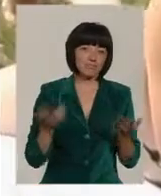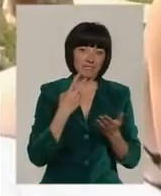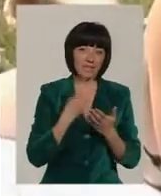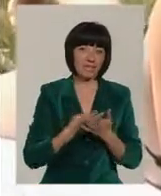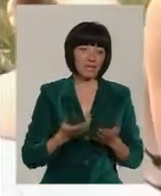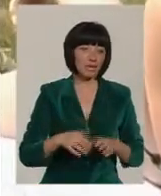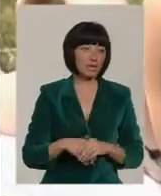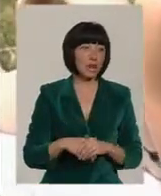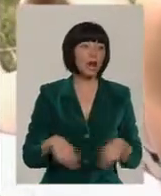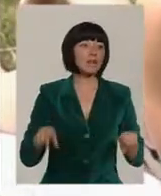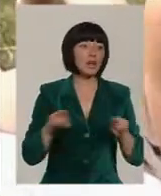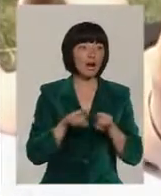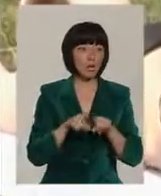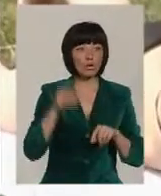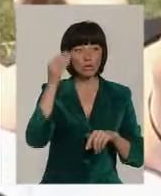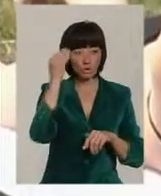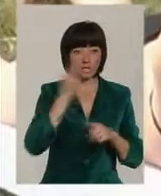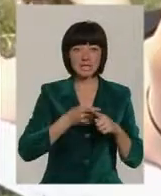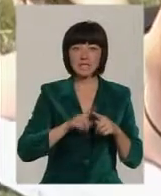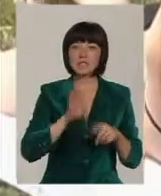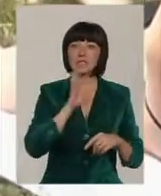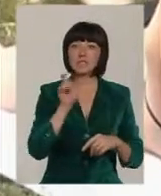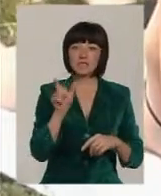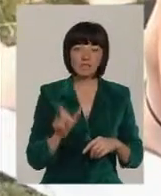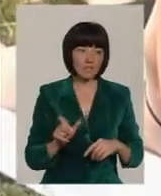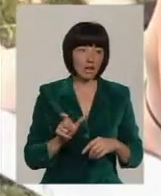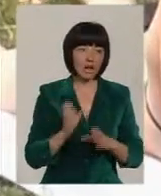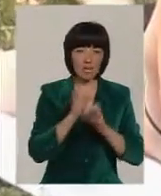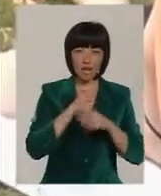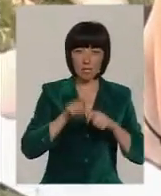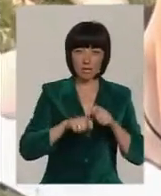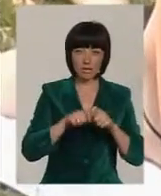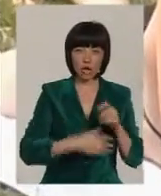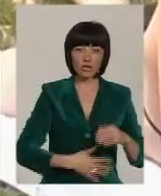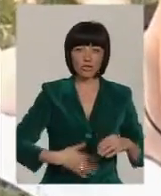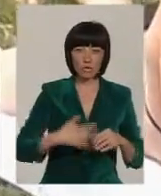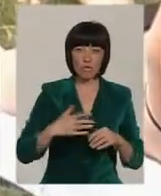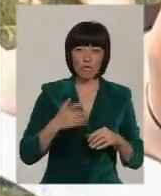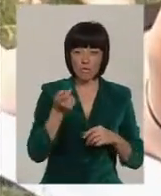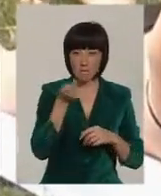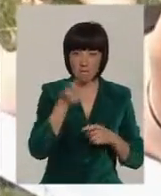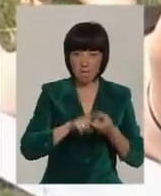видно. Такої ж думки дотримується і ця дівчина. В лабораторії там якусь кишкову паличку знайшли.